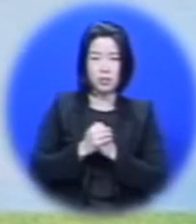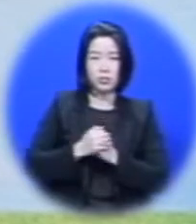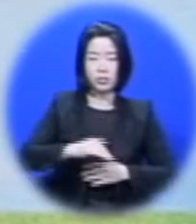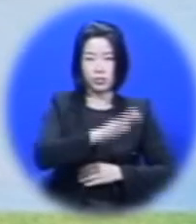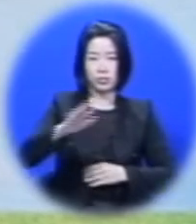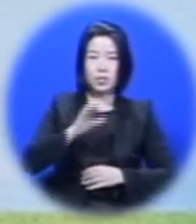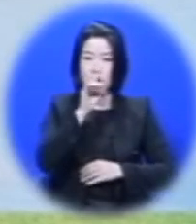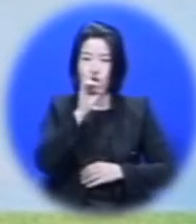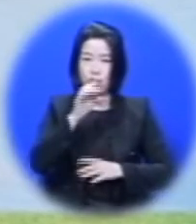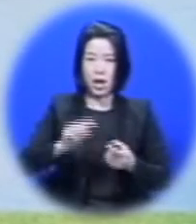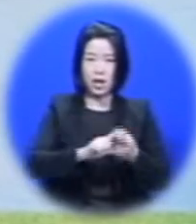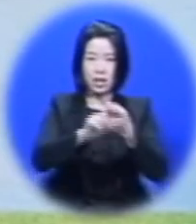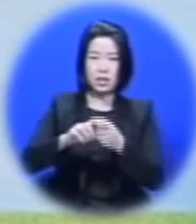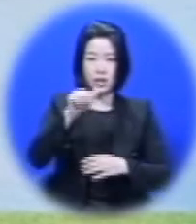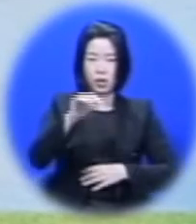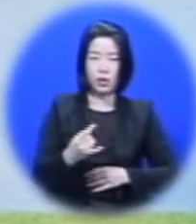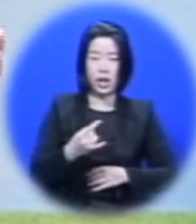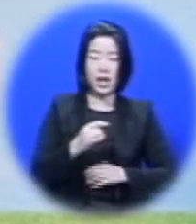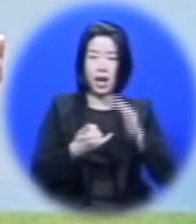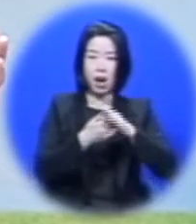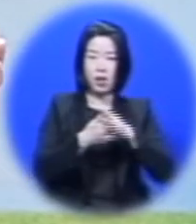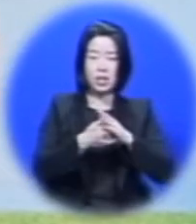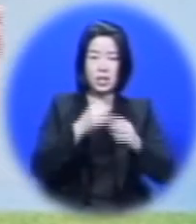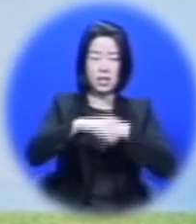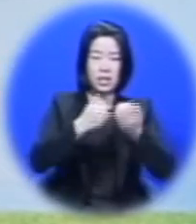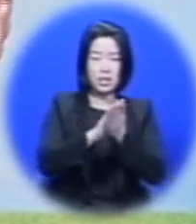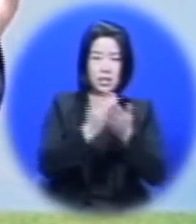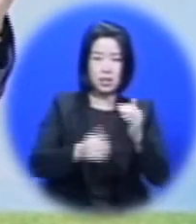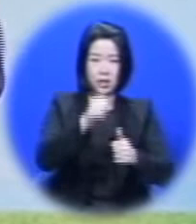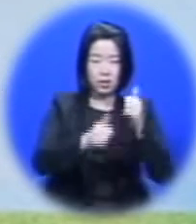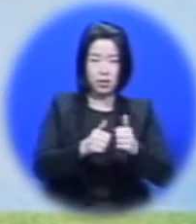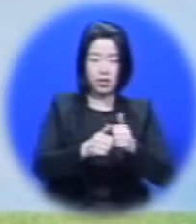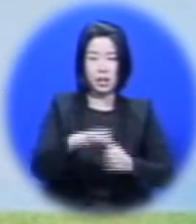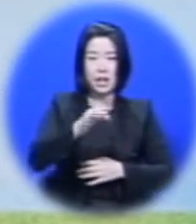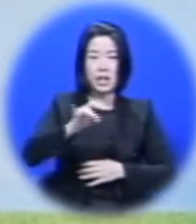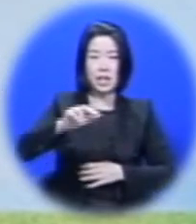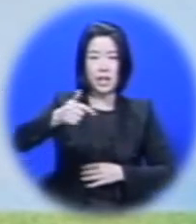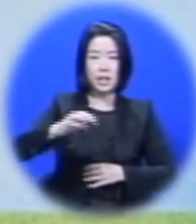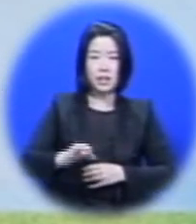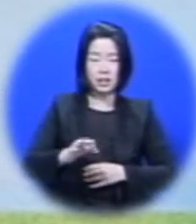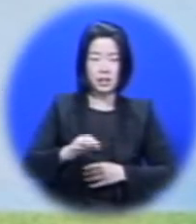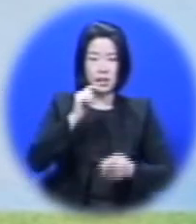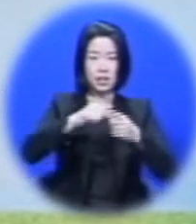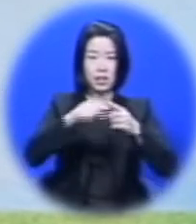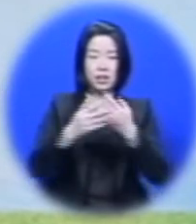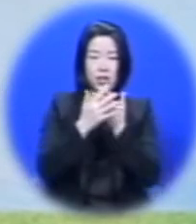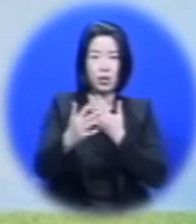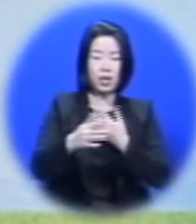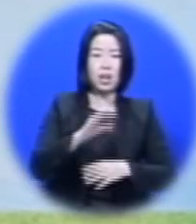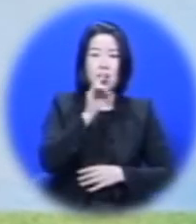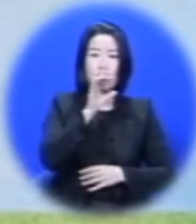우리 중앙연회의 어린이 성경 고시와 예능 대회가 이천 중앙교회에서 열렸어요.